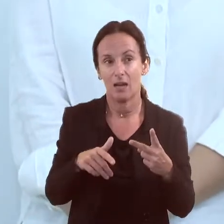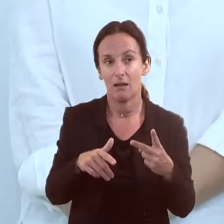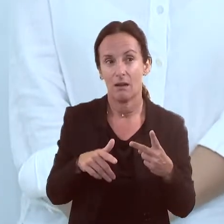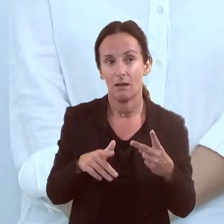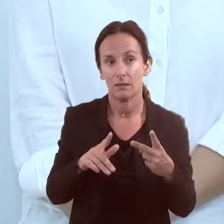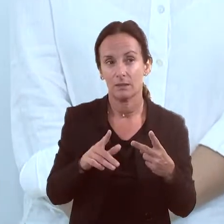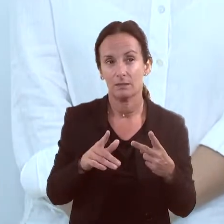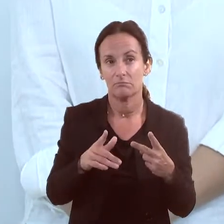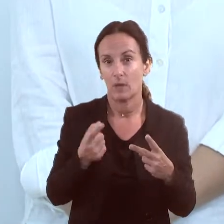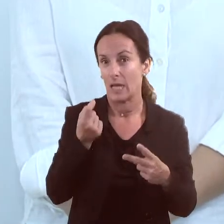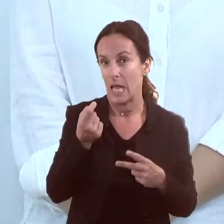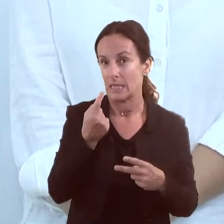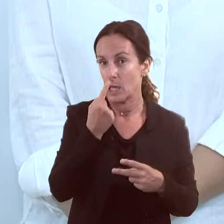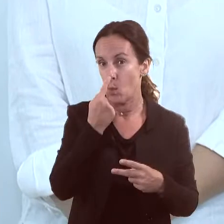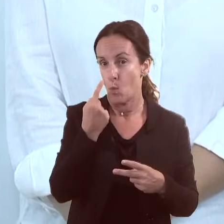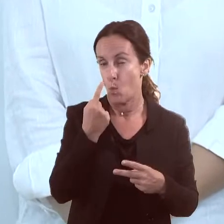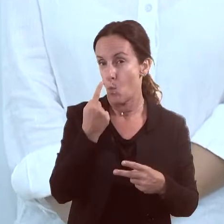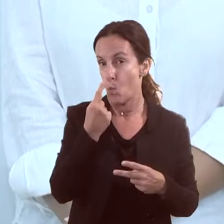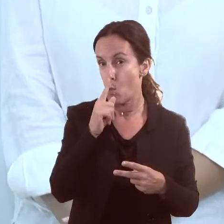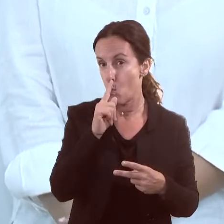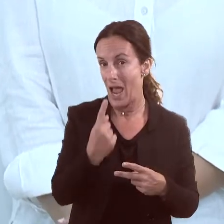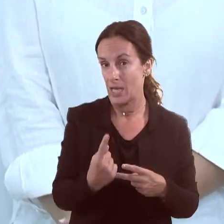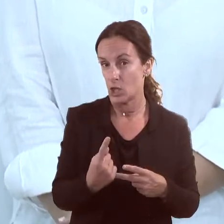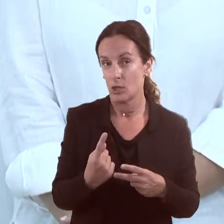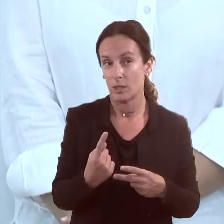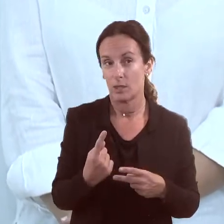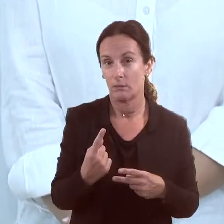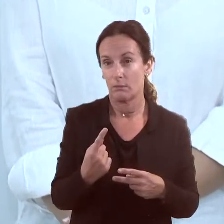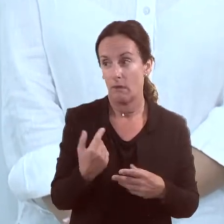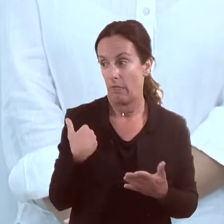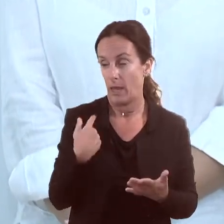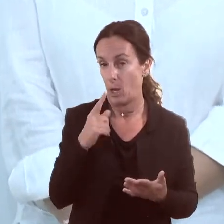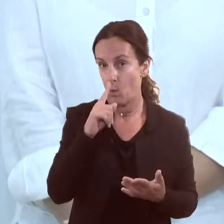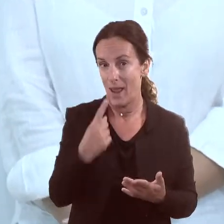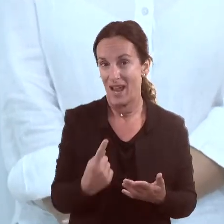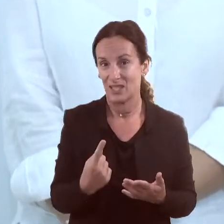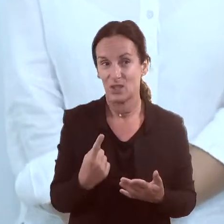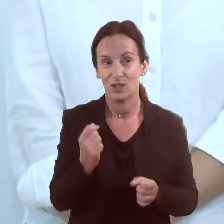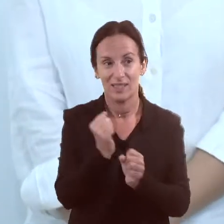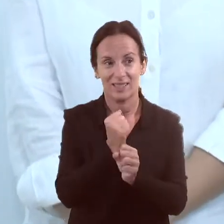quasi un any que estem fent feina, més o menys. Des